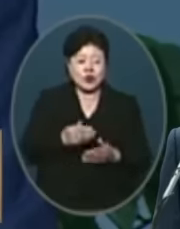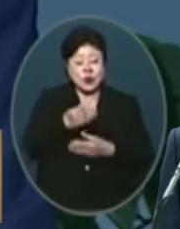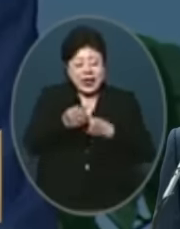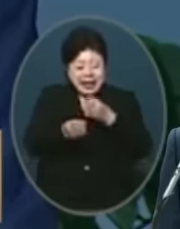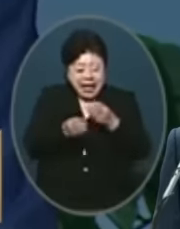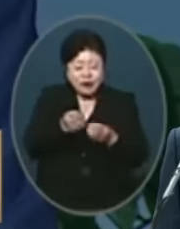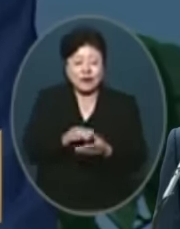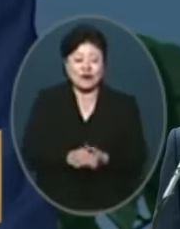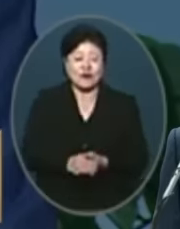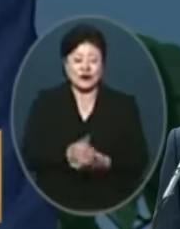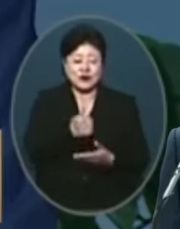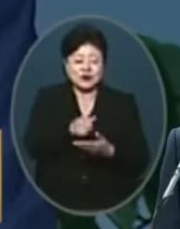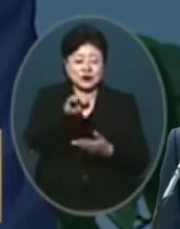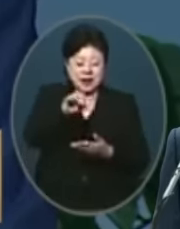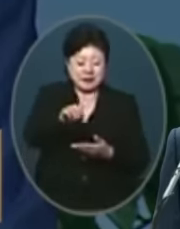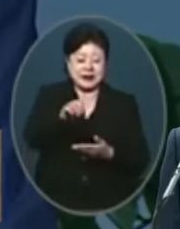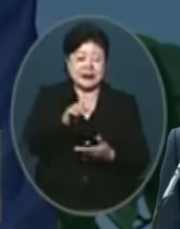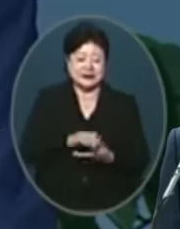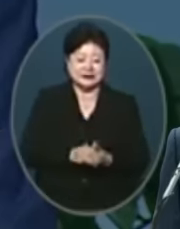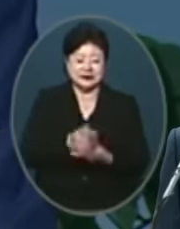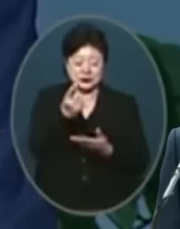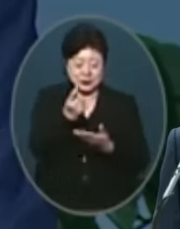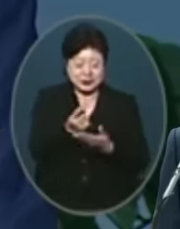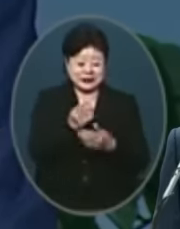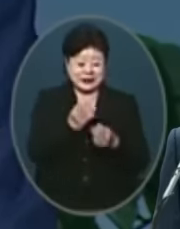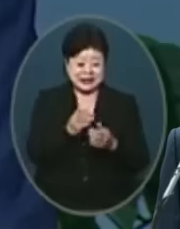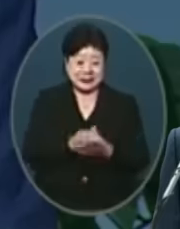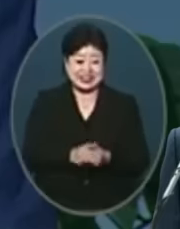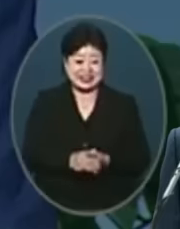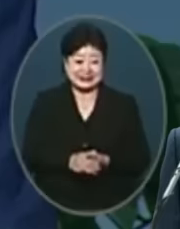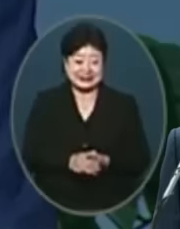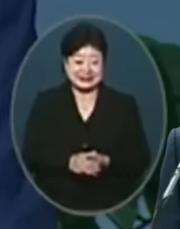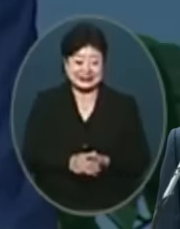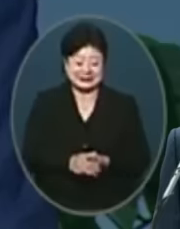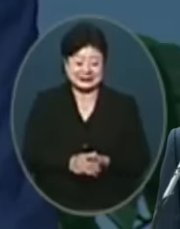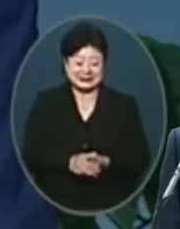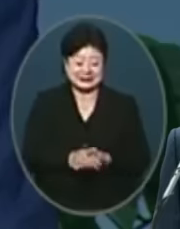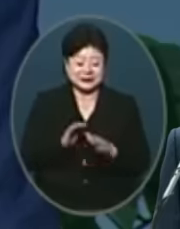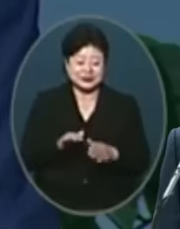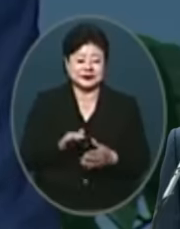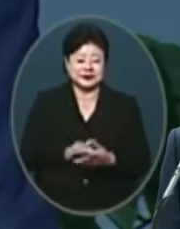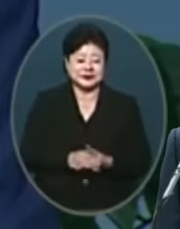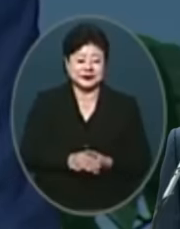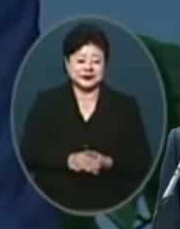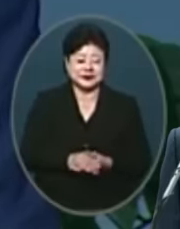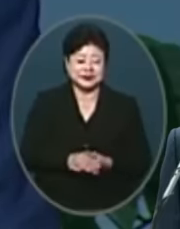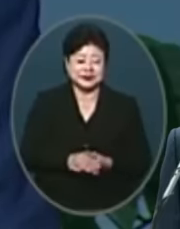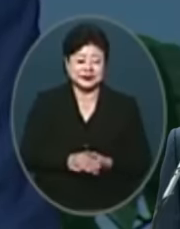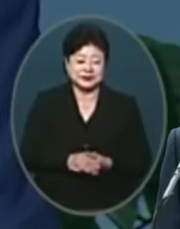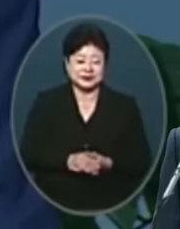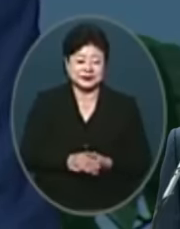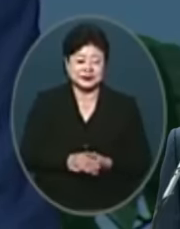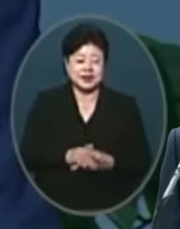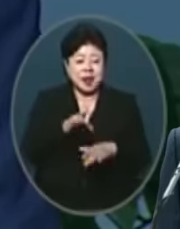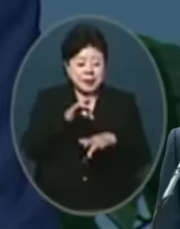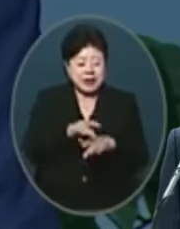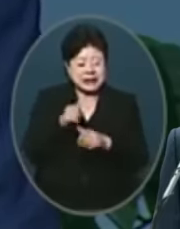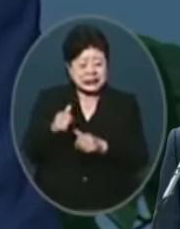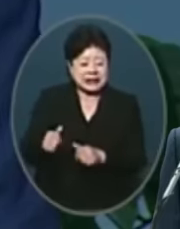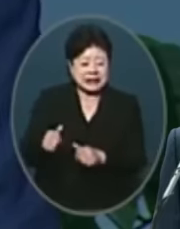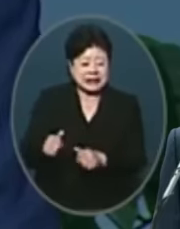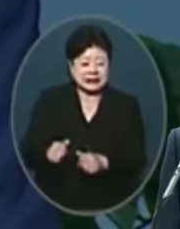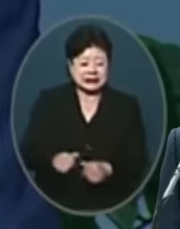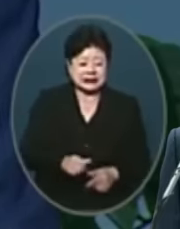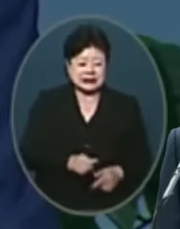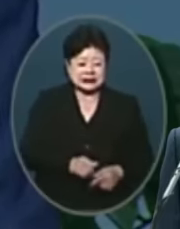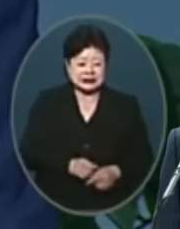회개하고 주님 앞에 나오십시오. 우리는 마귀를 따라 살든지